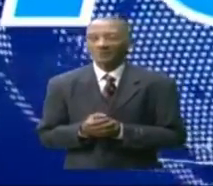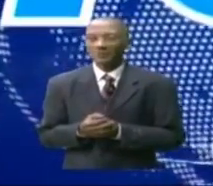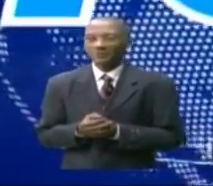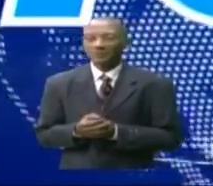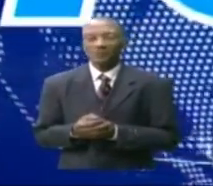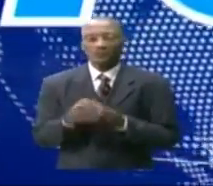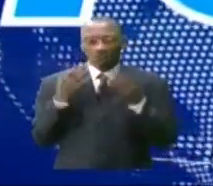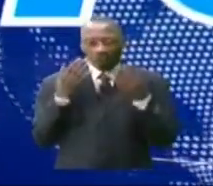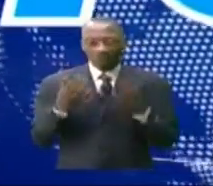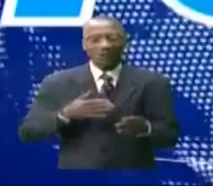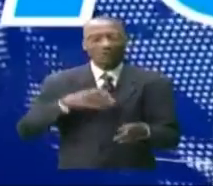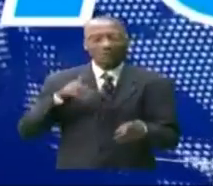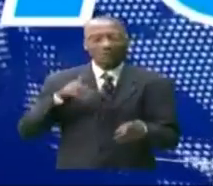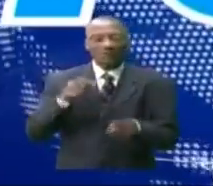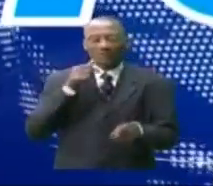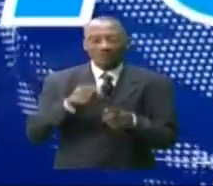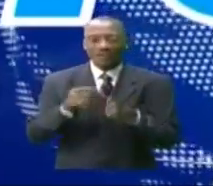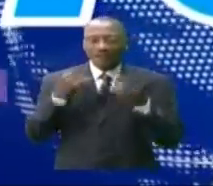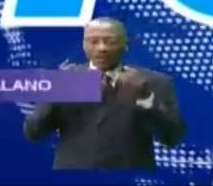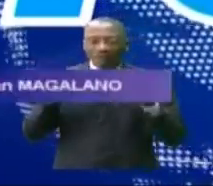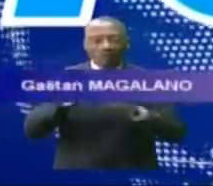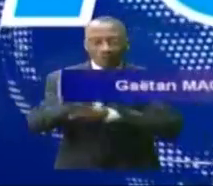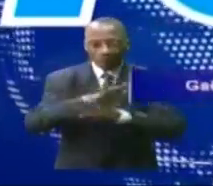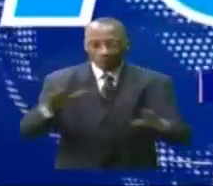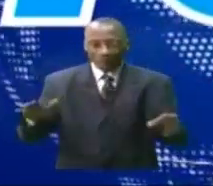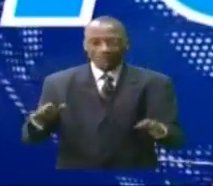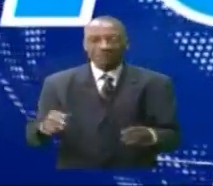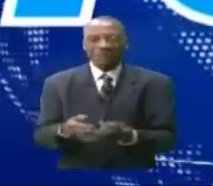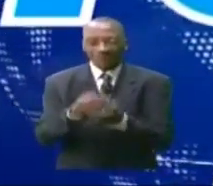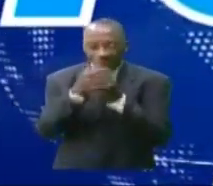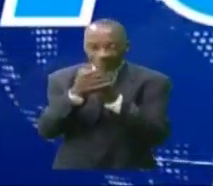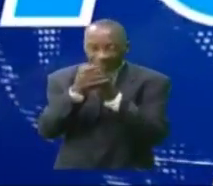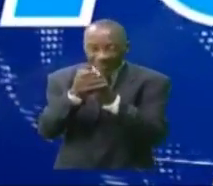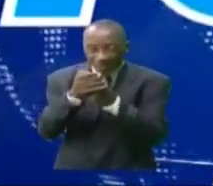Madame, Messieurs, merci d'avoir suivi ce journal de la rédaction écrit par